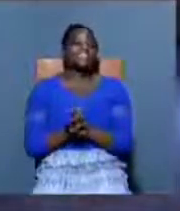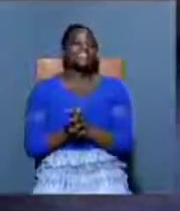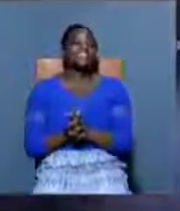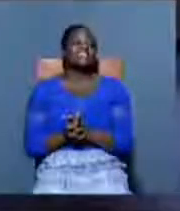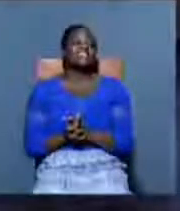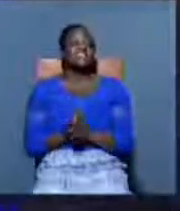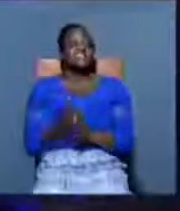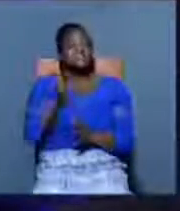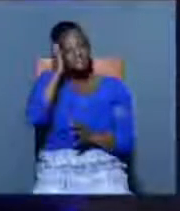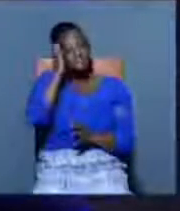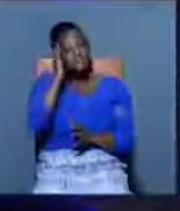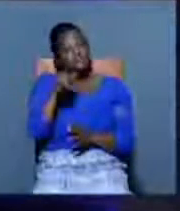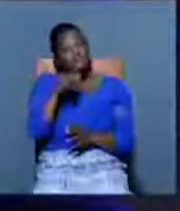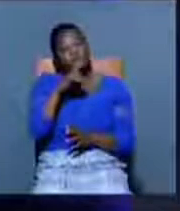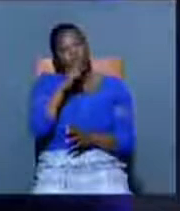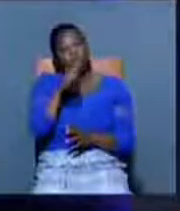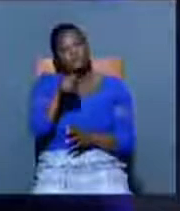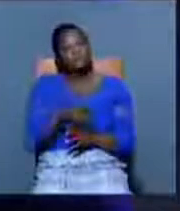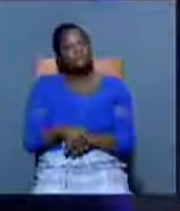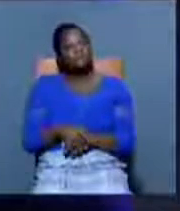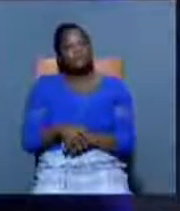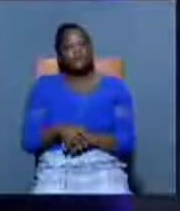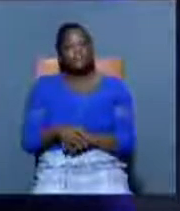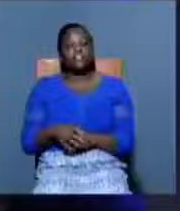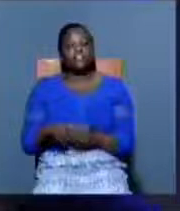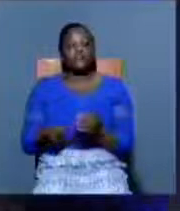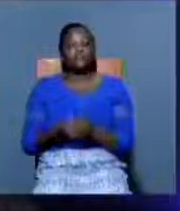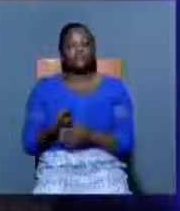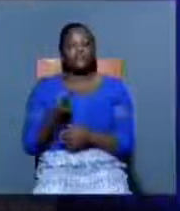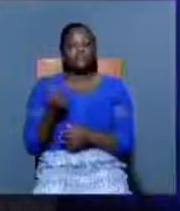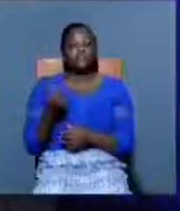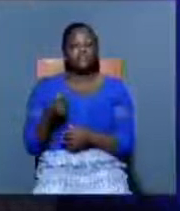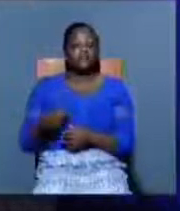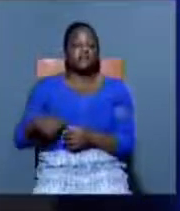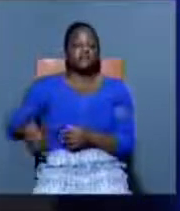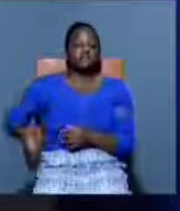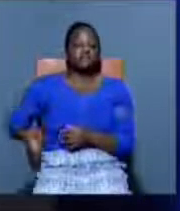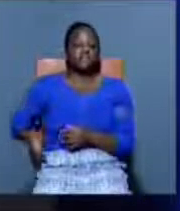Hivi mnajua kuna wanaume hapa pesa akitaka kutolea anaenda chooni.